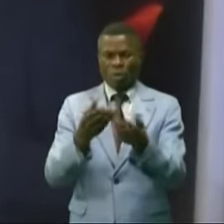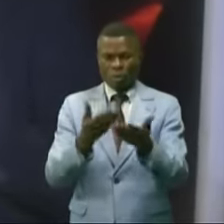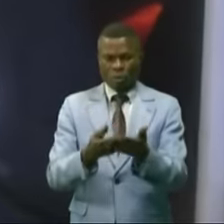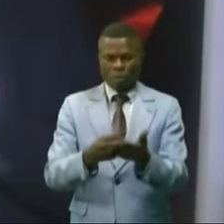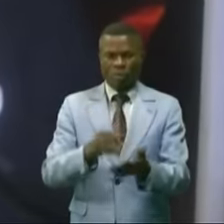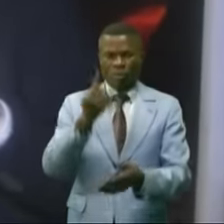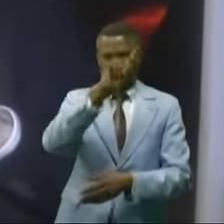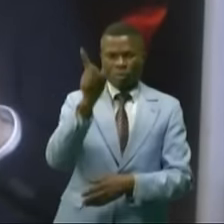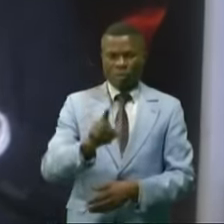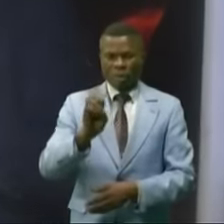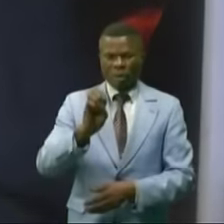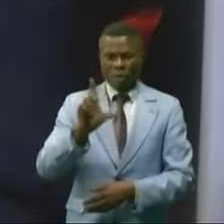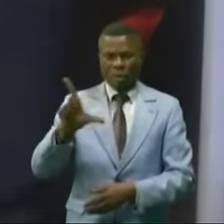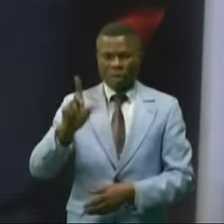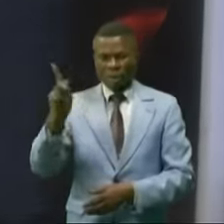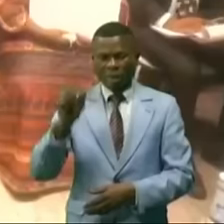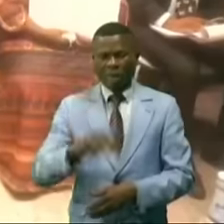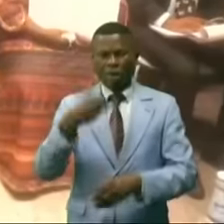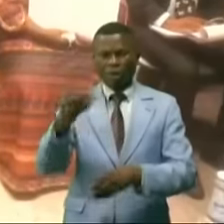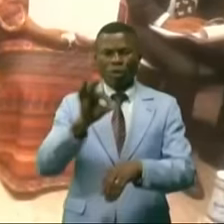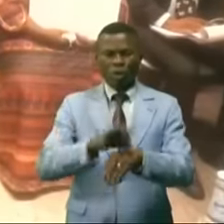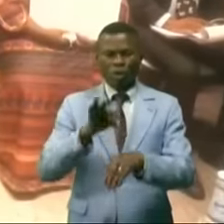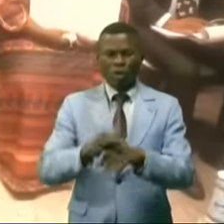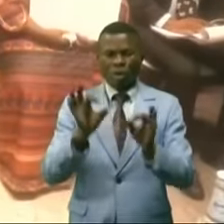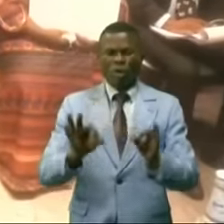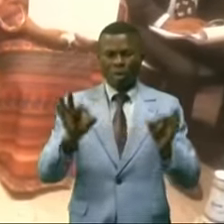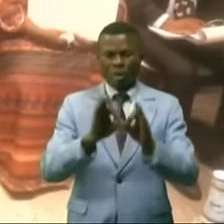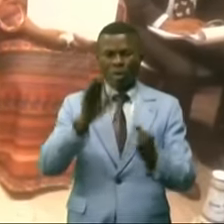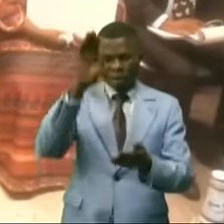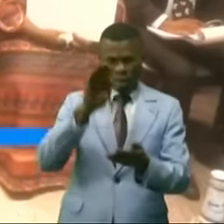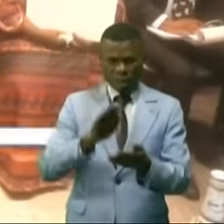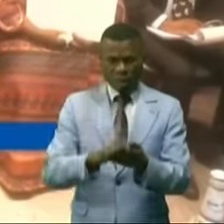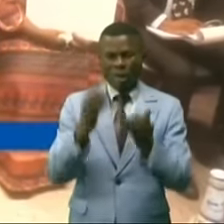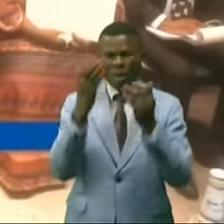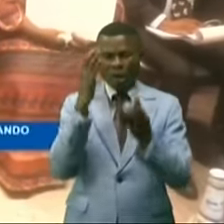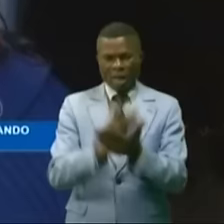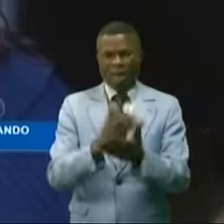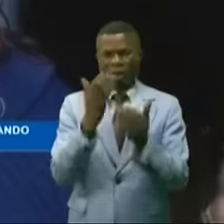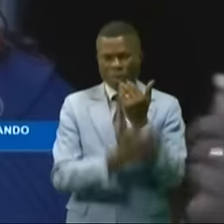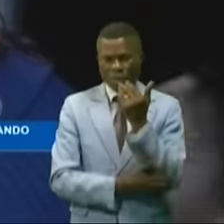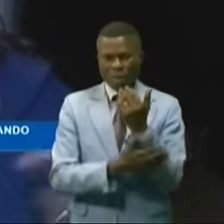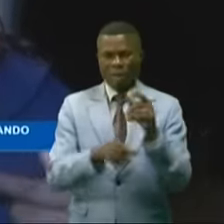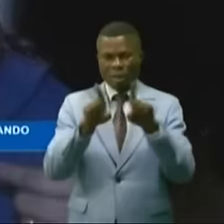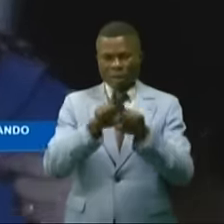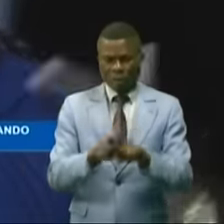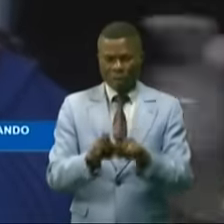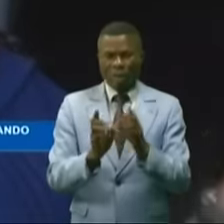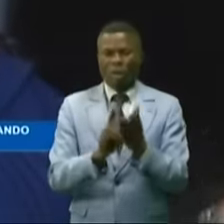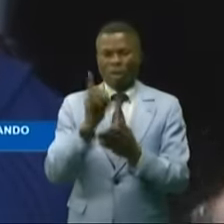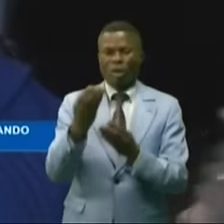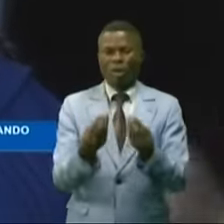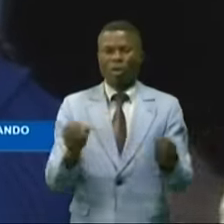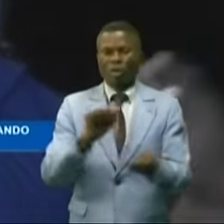SLECAF offre des meilleures opportunités pour réduire entre autres la pauvreté, mais il faut relever différents défis. C'est